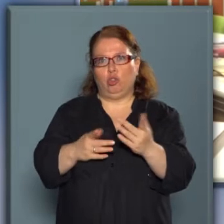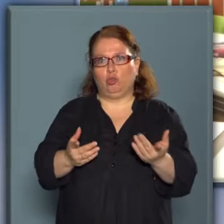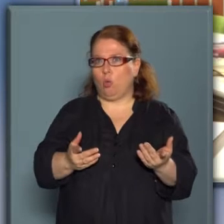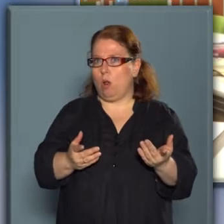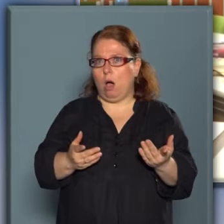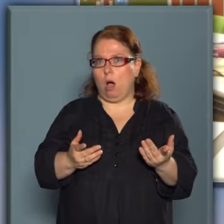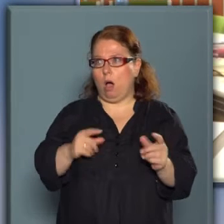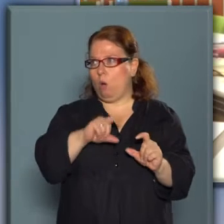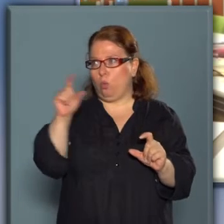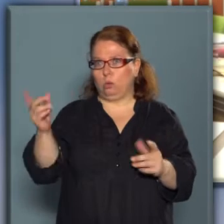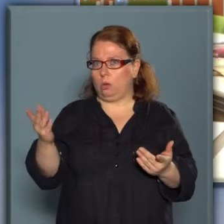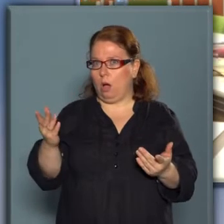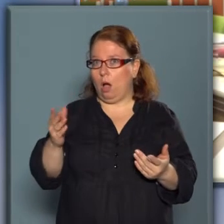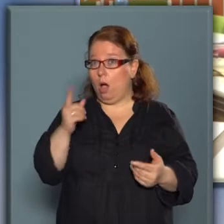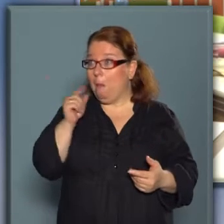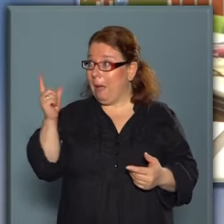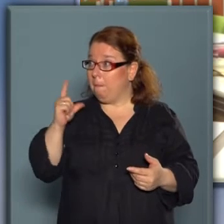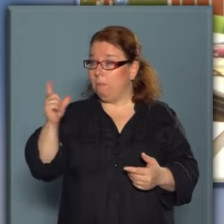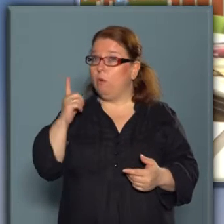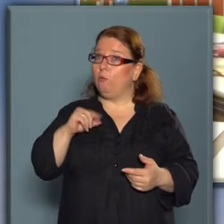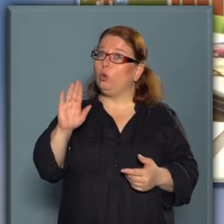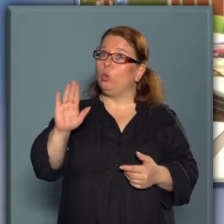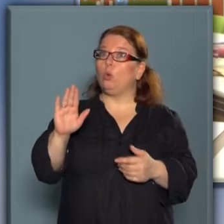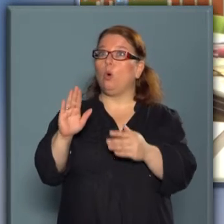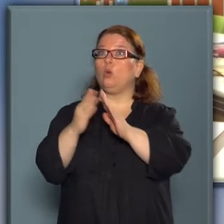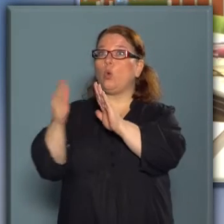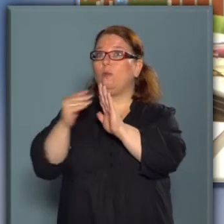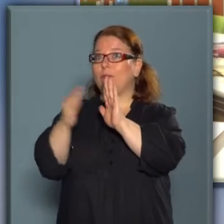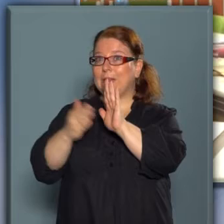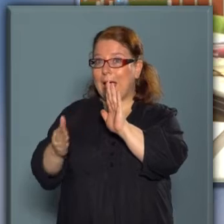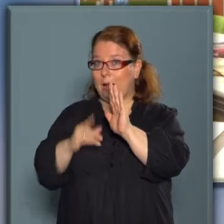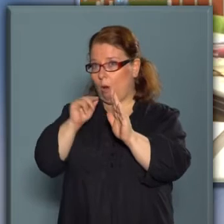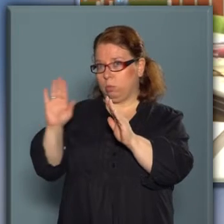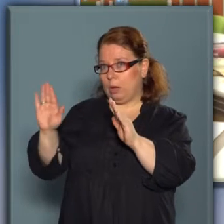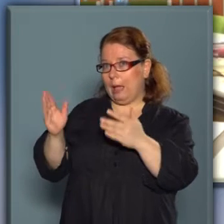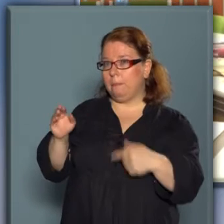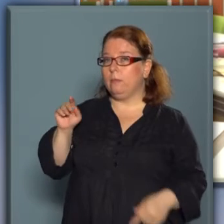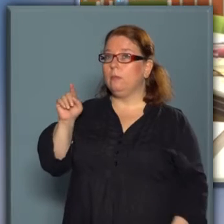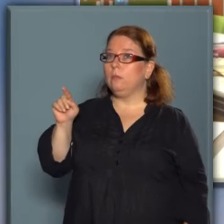általános iskolai koromban is azért édesapámnak volt otthon egy könyvtára, és